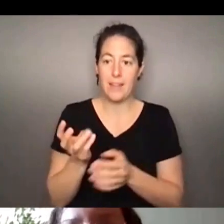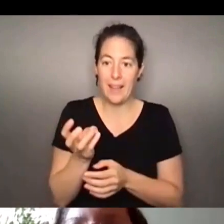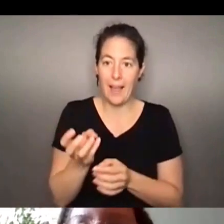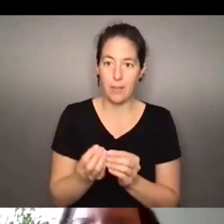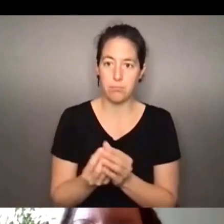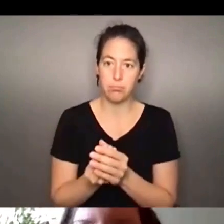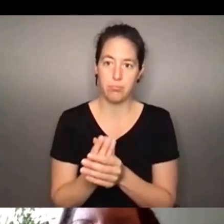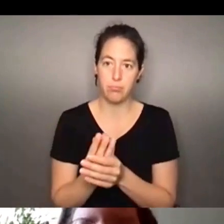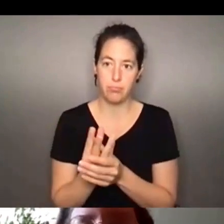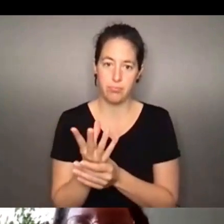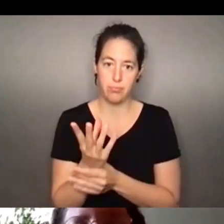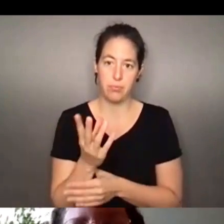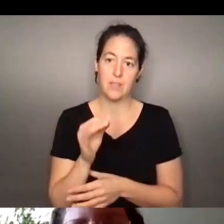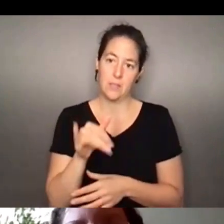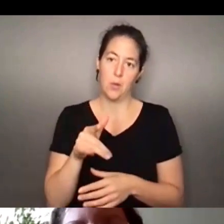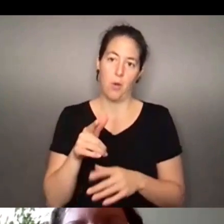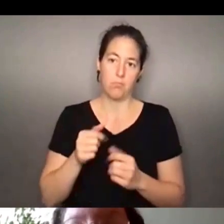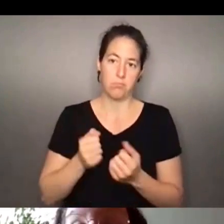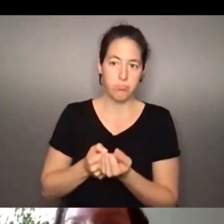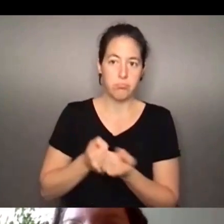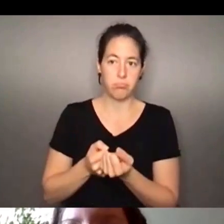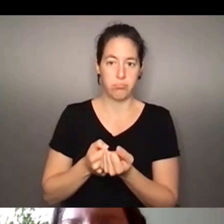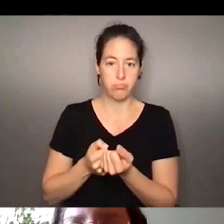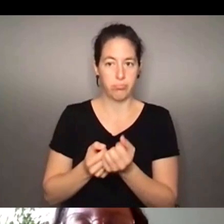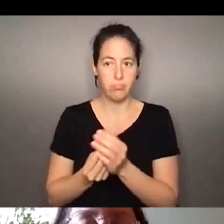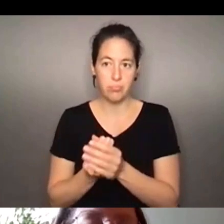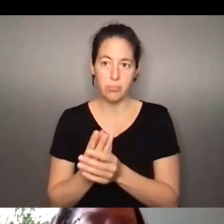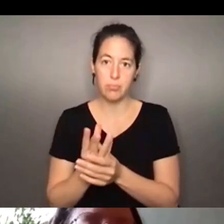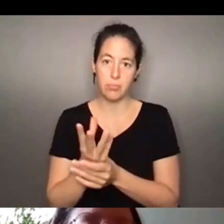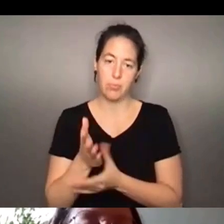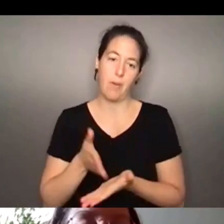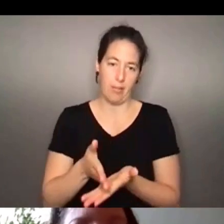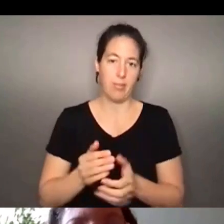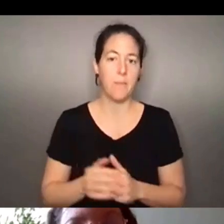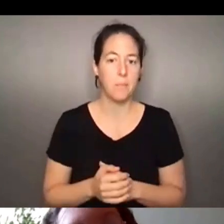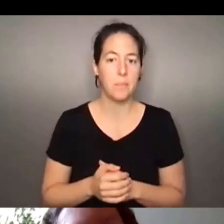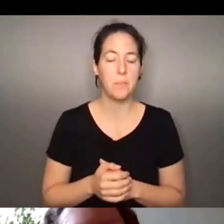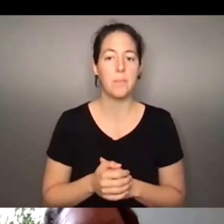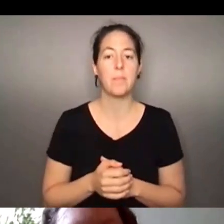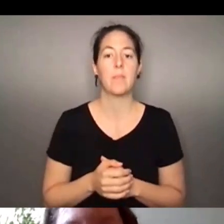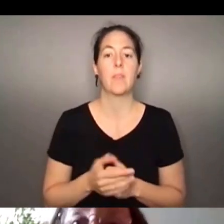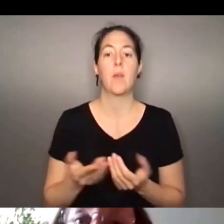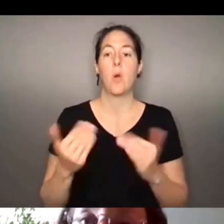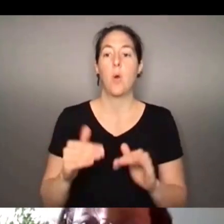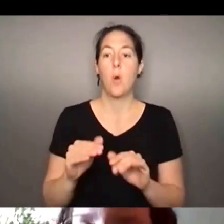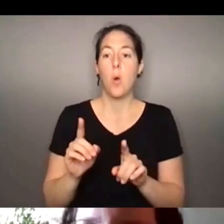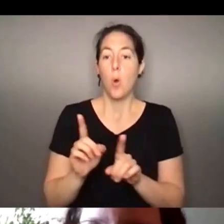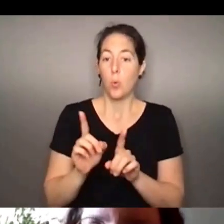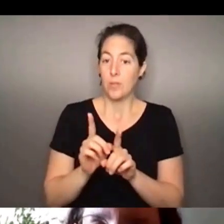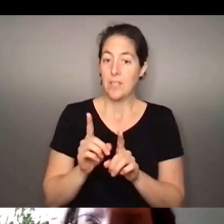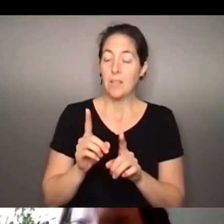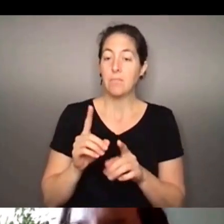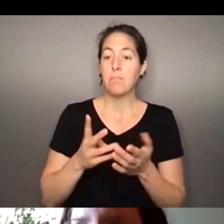veut assister nos semis dans leur début. Et puis, on peut fertiliser avec du